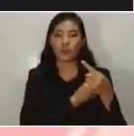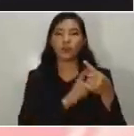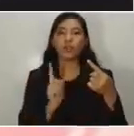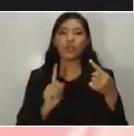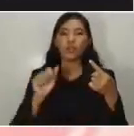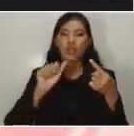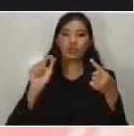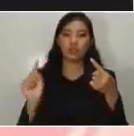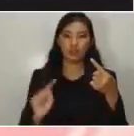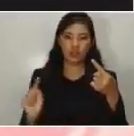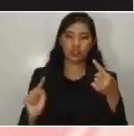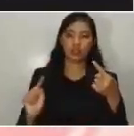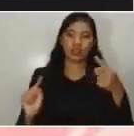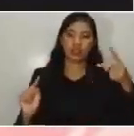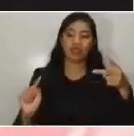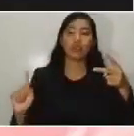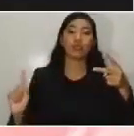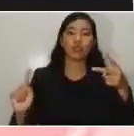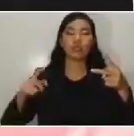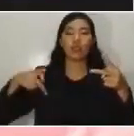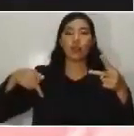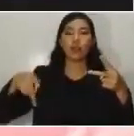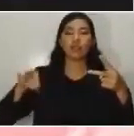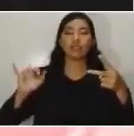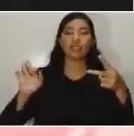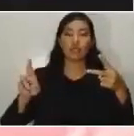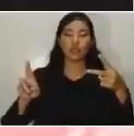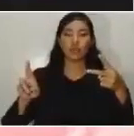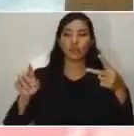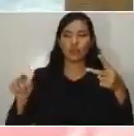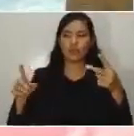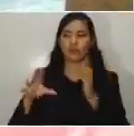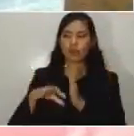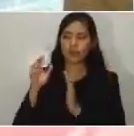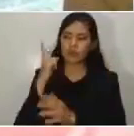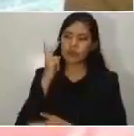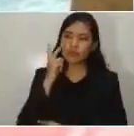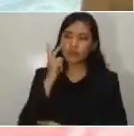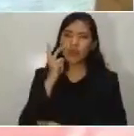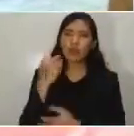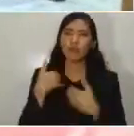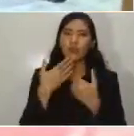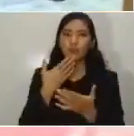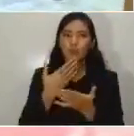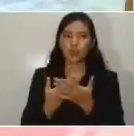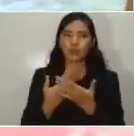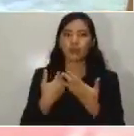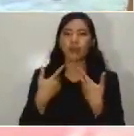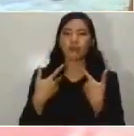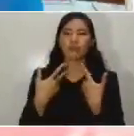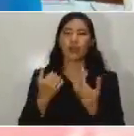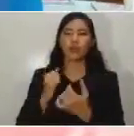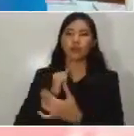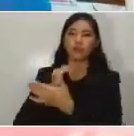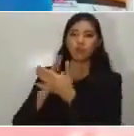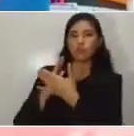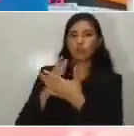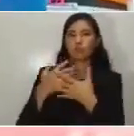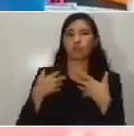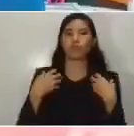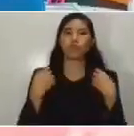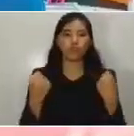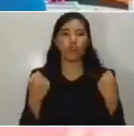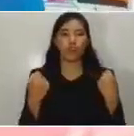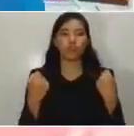bakuna? Well, usually, katulad yan na yan ng nung clinical trial nung dinedevelop ang bagong vaccines. So it will take a